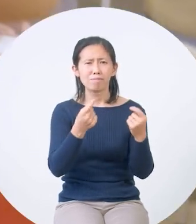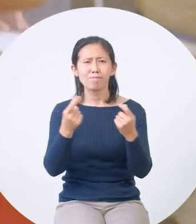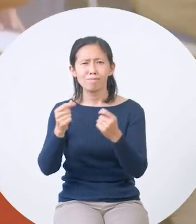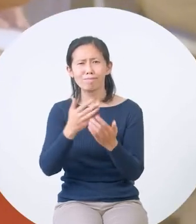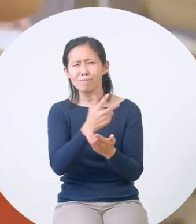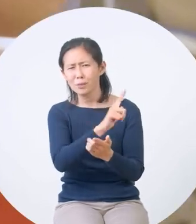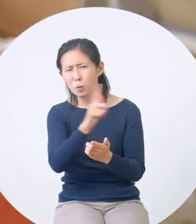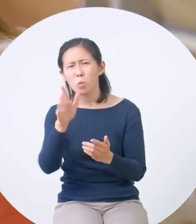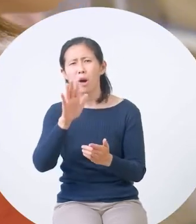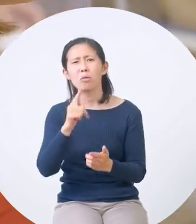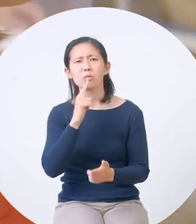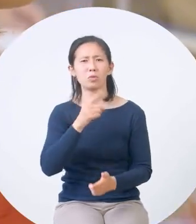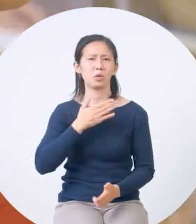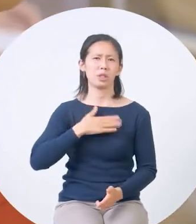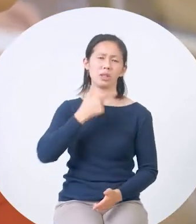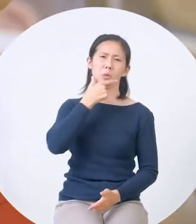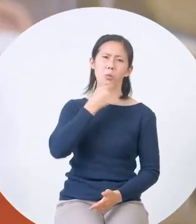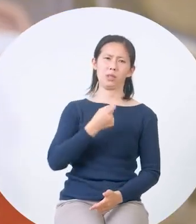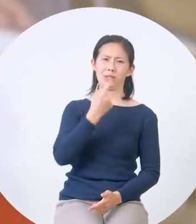たいと思います。以上です。